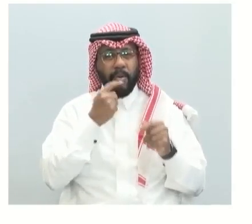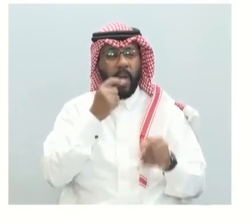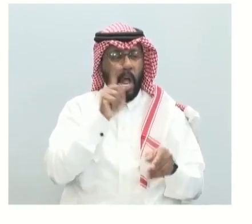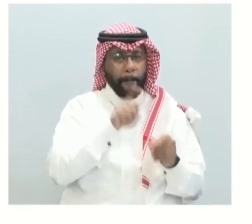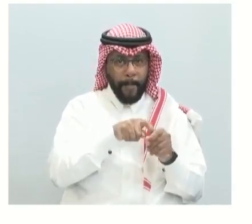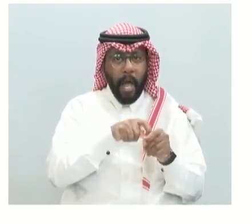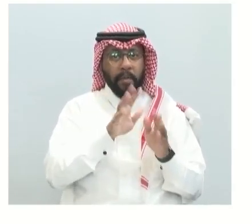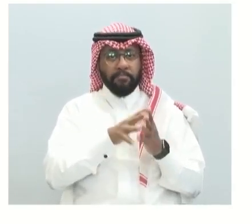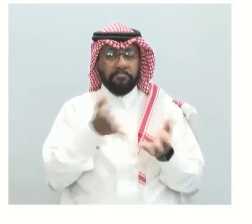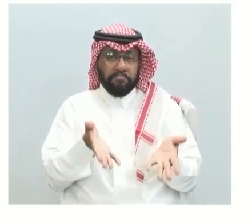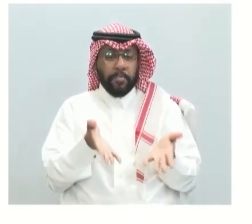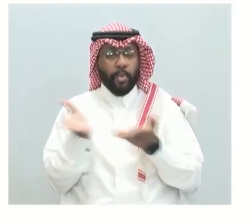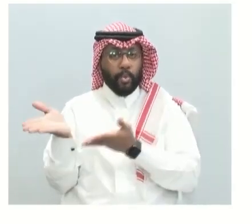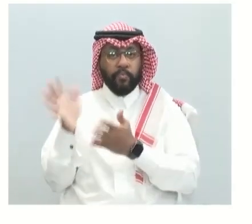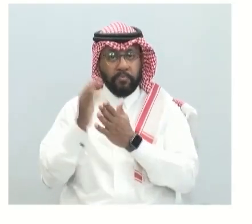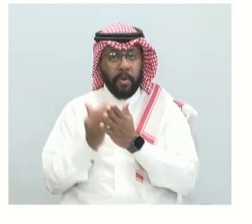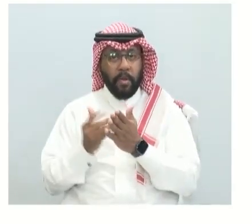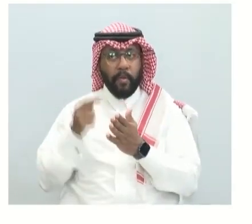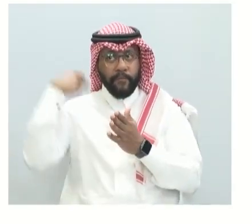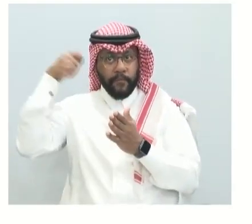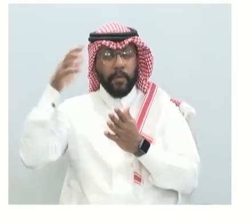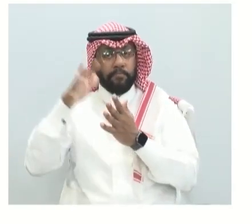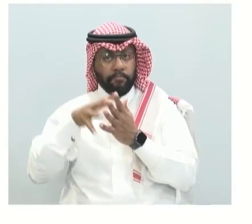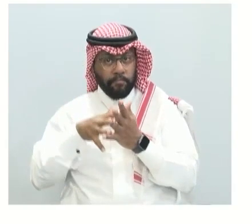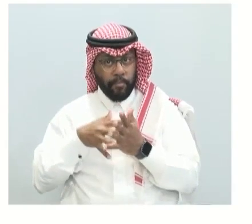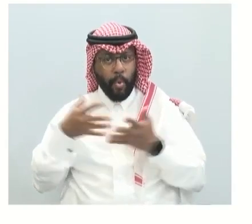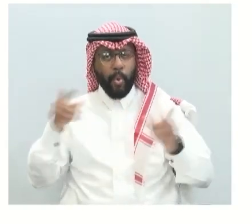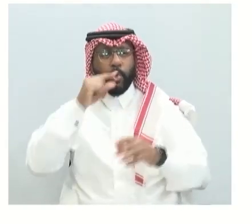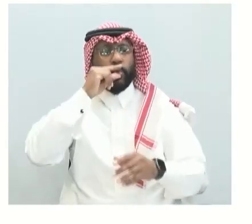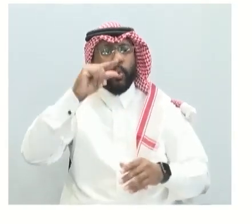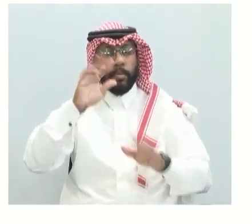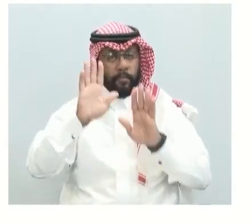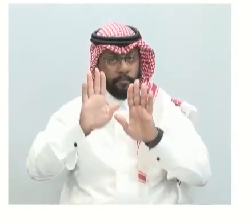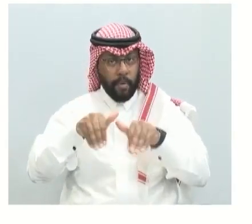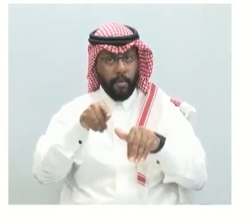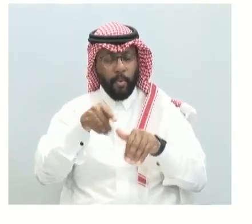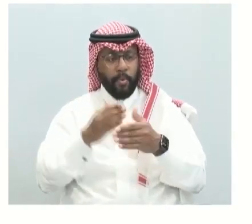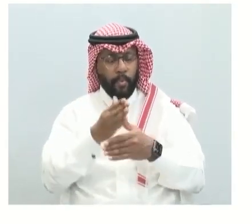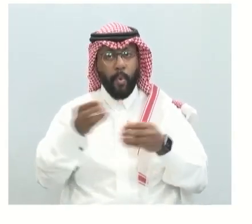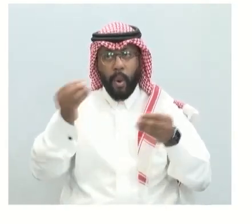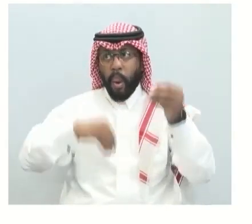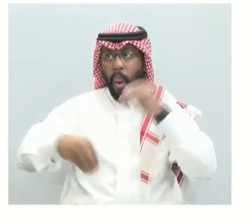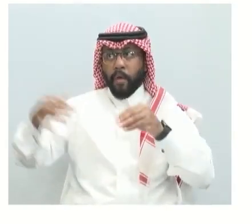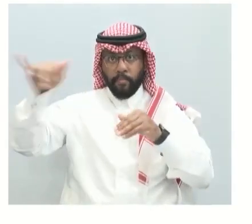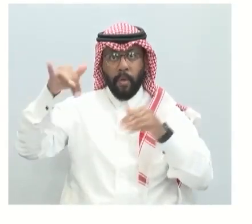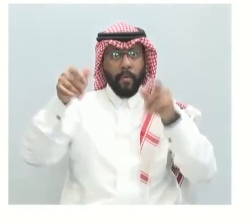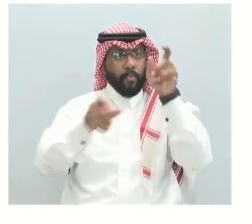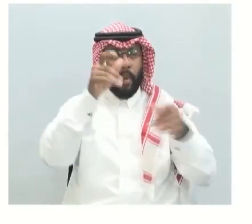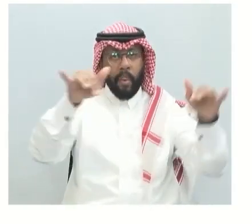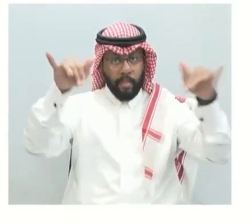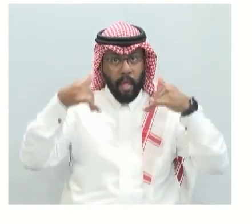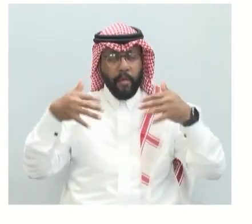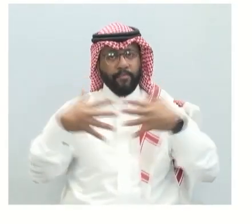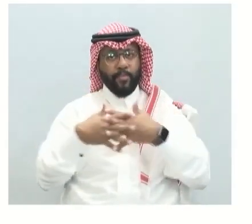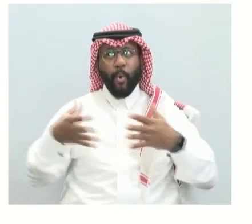وايضا من الادوات الموجوده في المكالمه الفيديو او الصوتيه ايضا يستطيع اضافه اشخاص الى المحادثه وتصبح بذلك